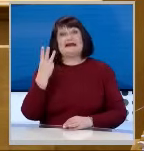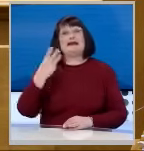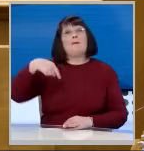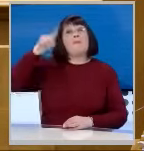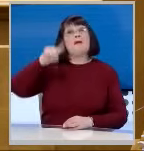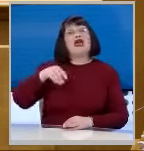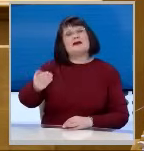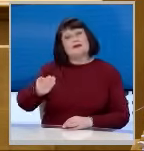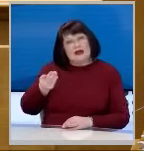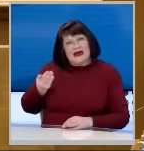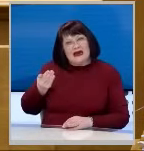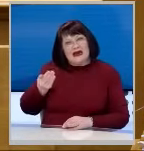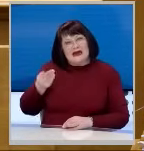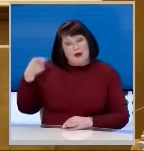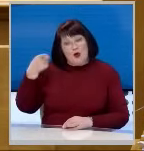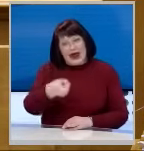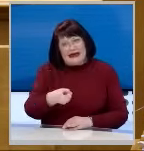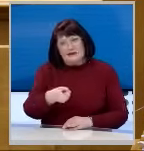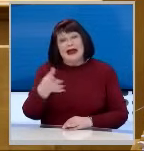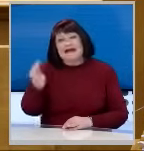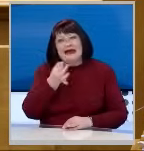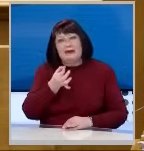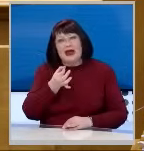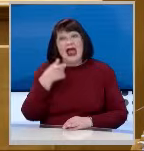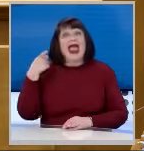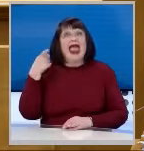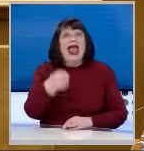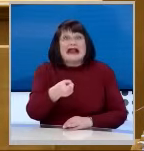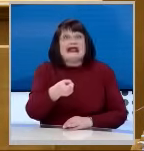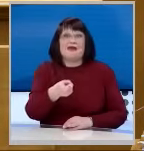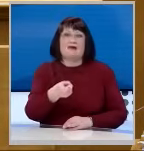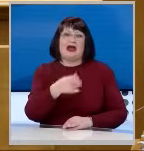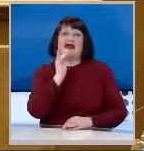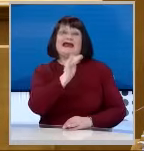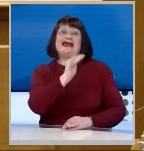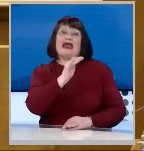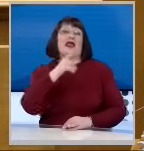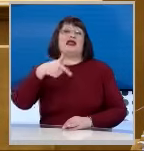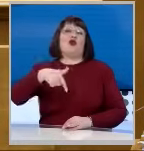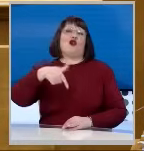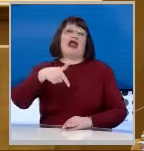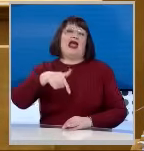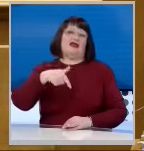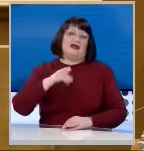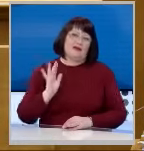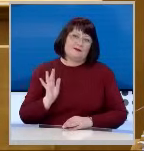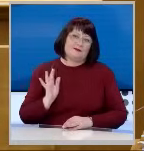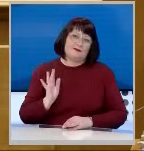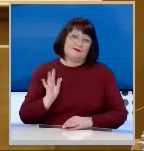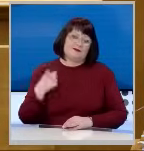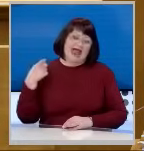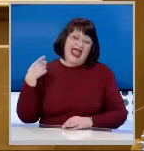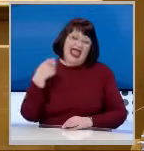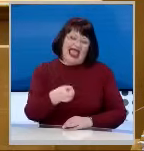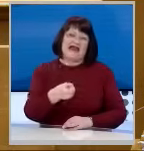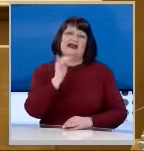πριν το έγκλημα το έγκλημα κύριε γεωργιάδη το έγκλημα